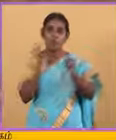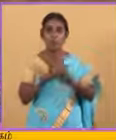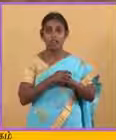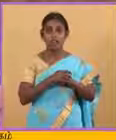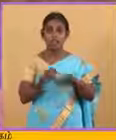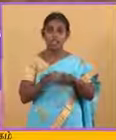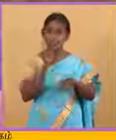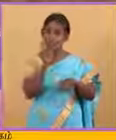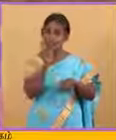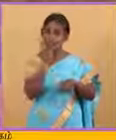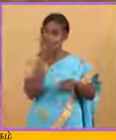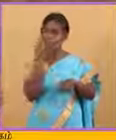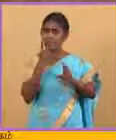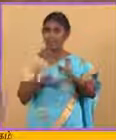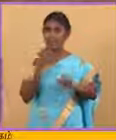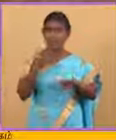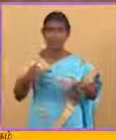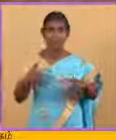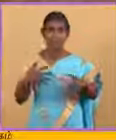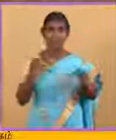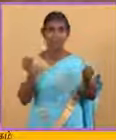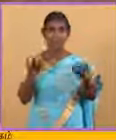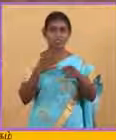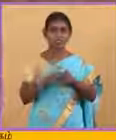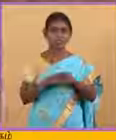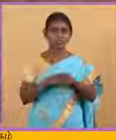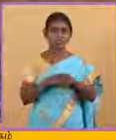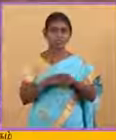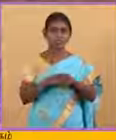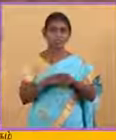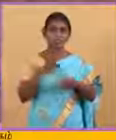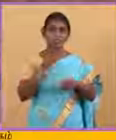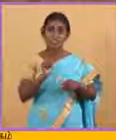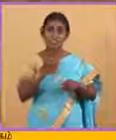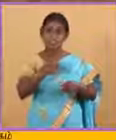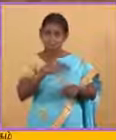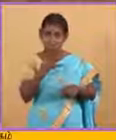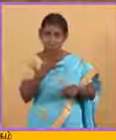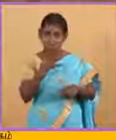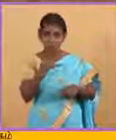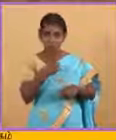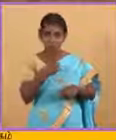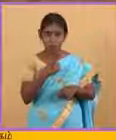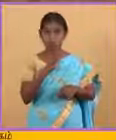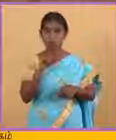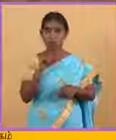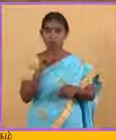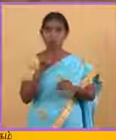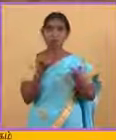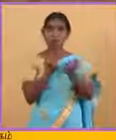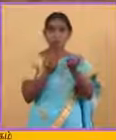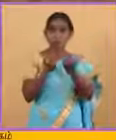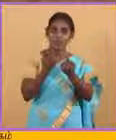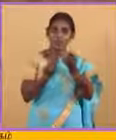மகிழ்ச்சியை தருகின்றது அல்லவா? இந்த சொற்பூங்காவை விரும்பாதவர்கள் எவரும் உளரோ? பூங்காவிற்கு சென்றால்